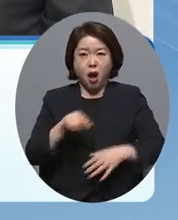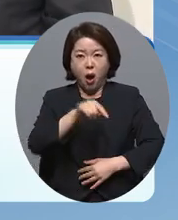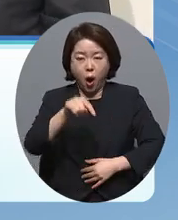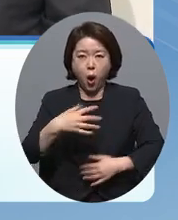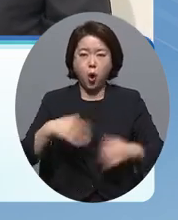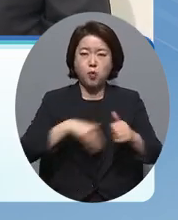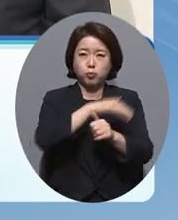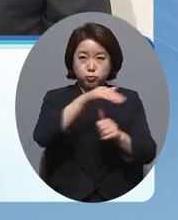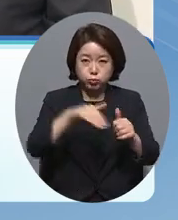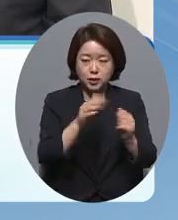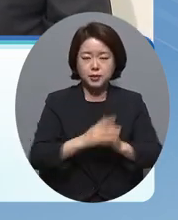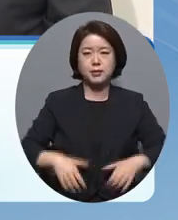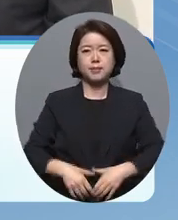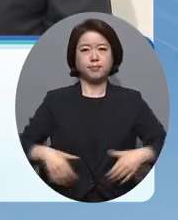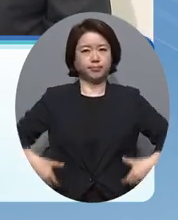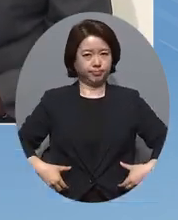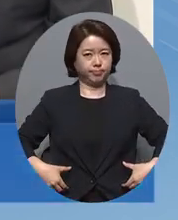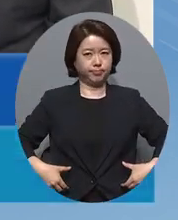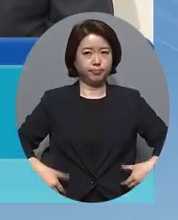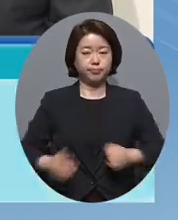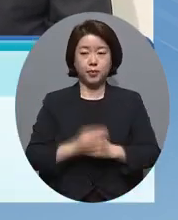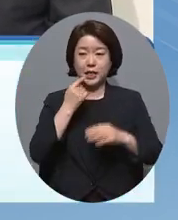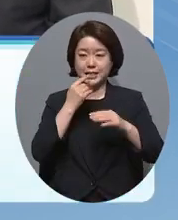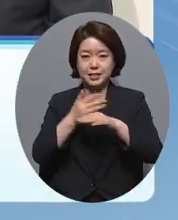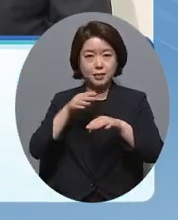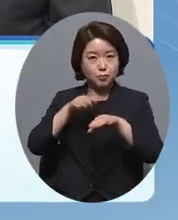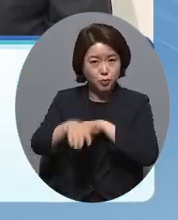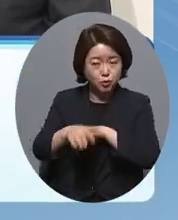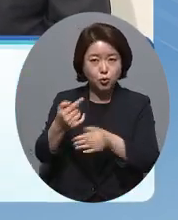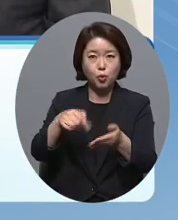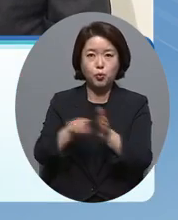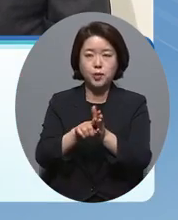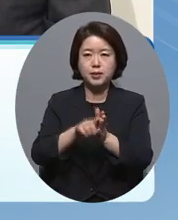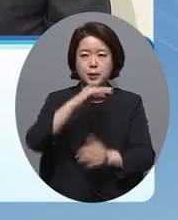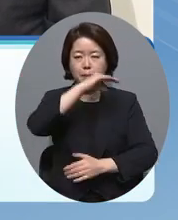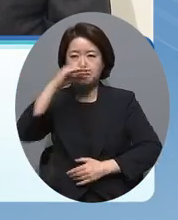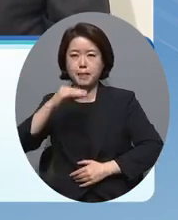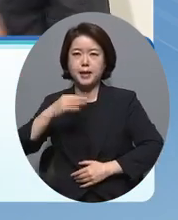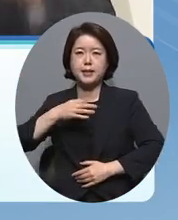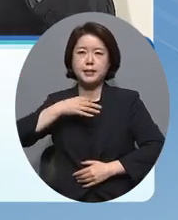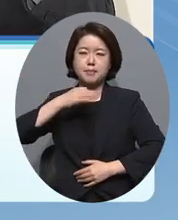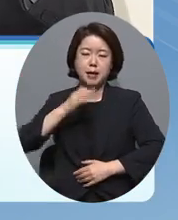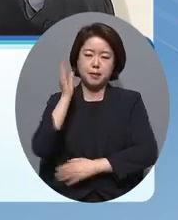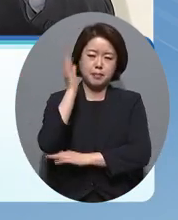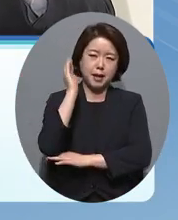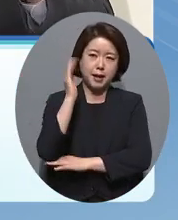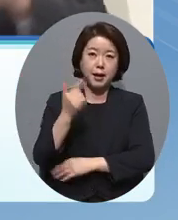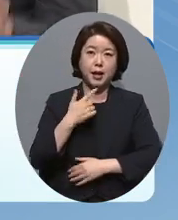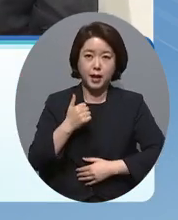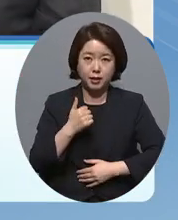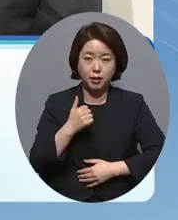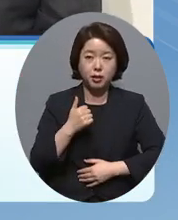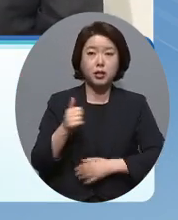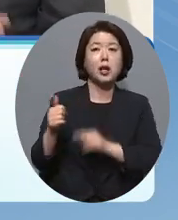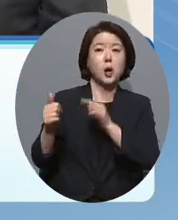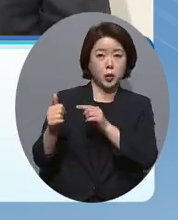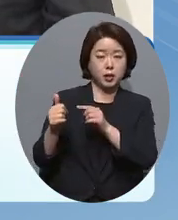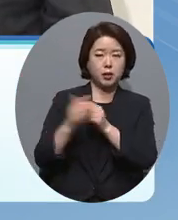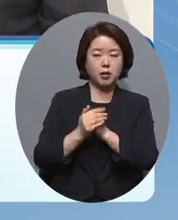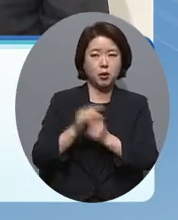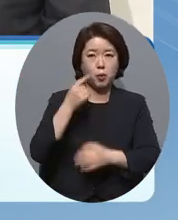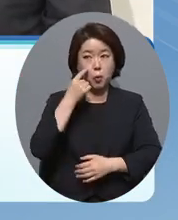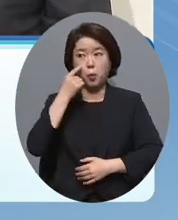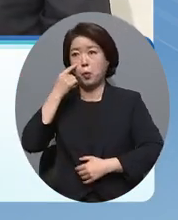그때 과감하게에 민주화를 위해서 바른 목소리를 냈던 데에서 이제 김동길 명예 교수가 두드러지기